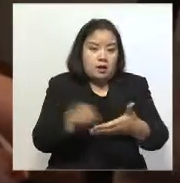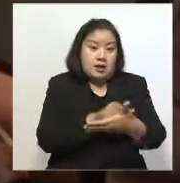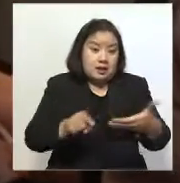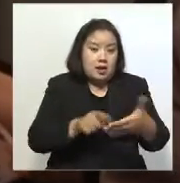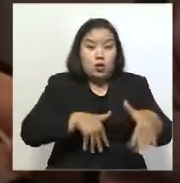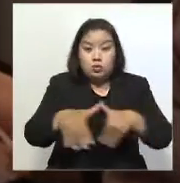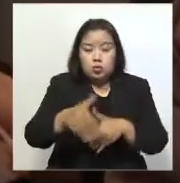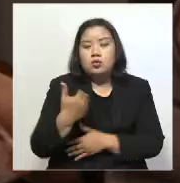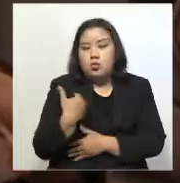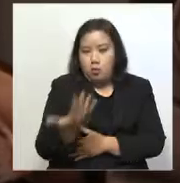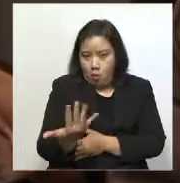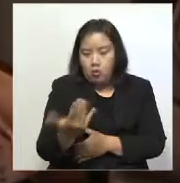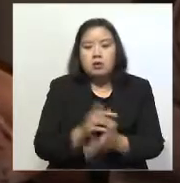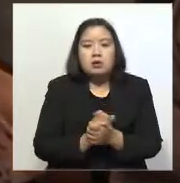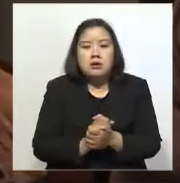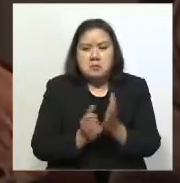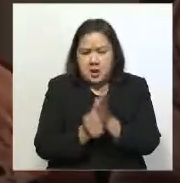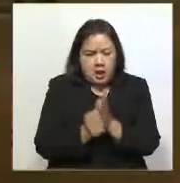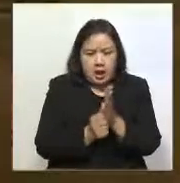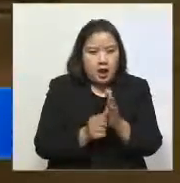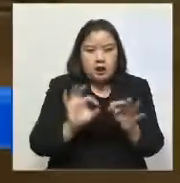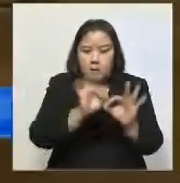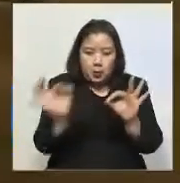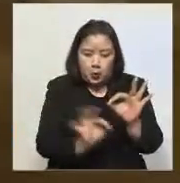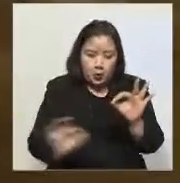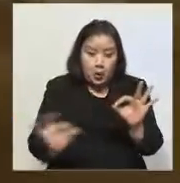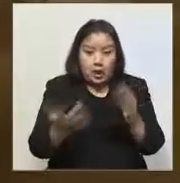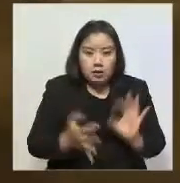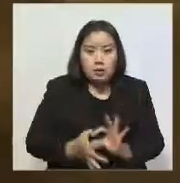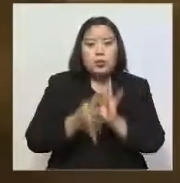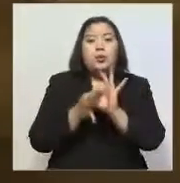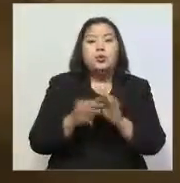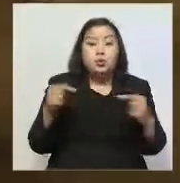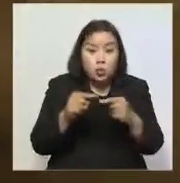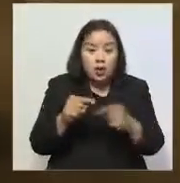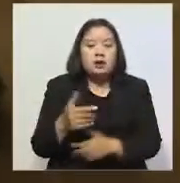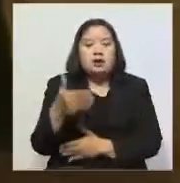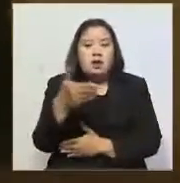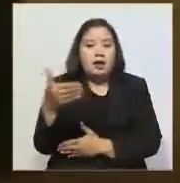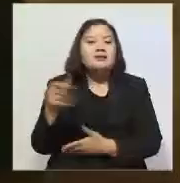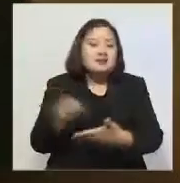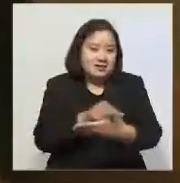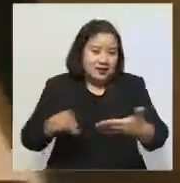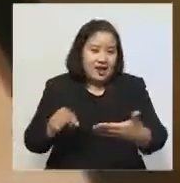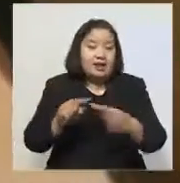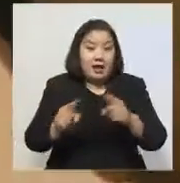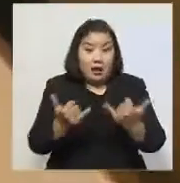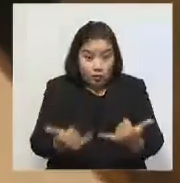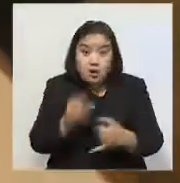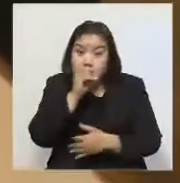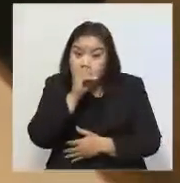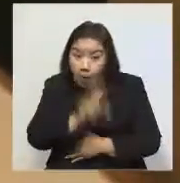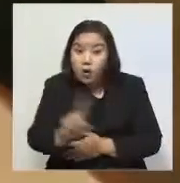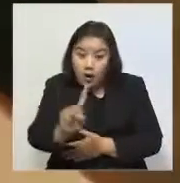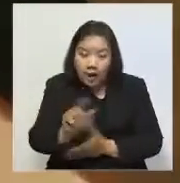โดยมีการแก้ไขเนื้อหาสาระเป็นจำนวนมากเพื่อให้สอดคล้องกับการเลือกตั้งสมาชิกสภาผู้แทนราษฎรแต่ยังตอบไม่ได้ว่า